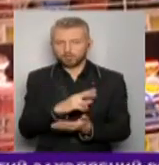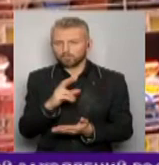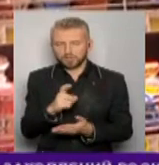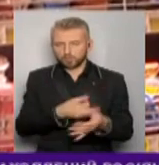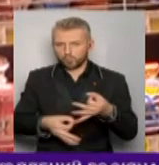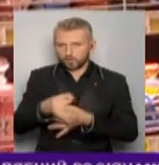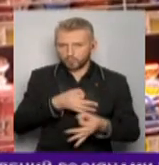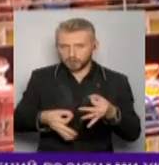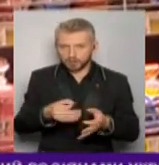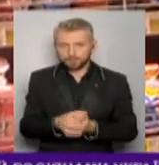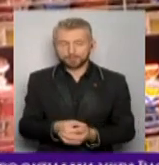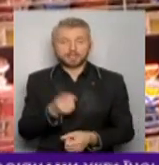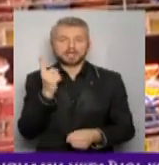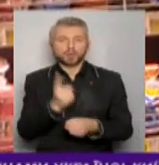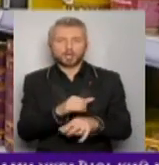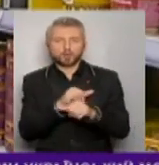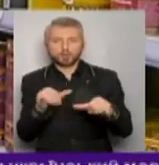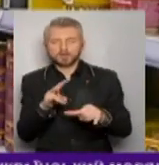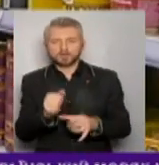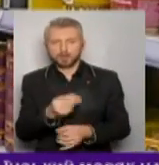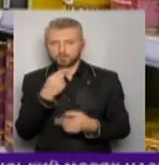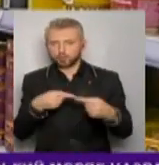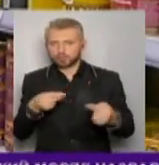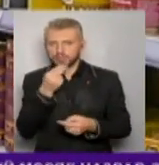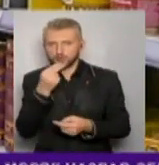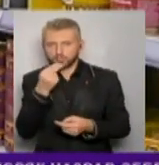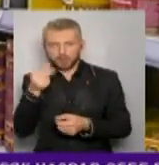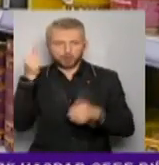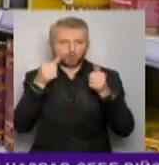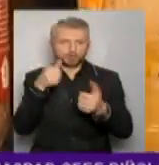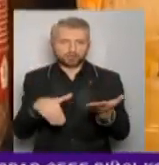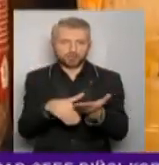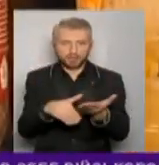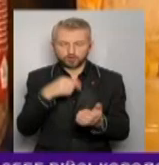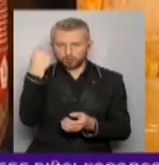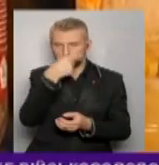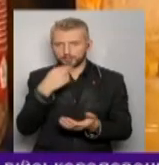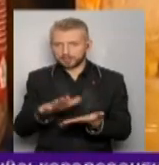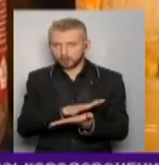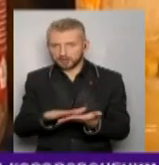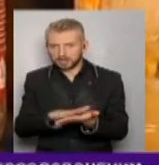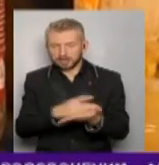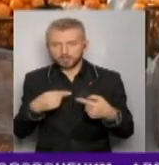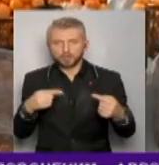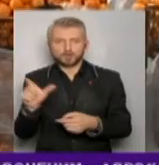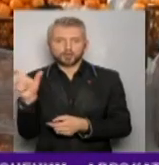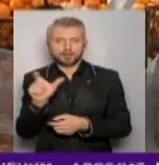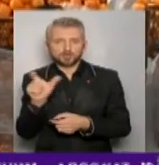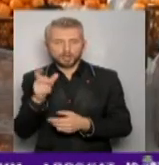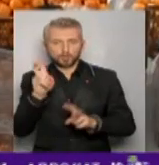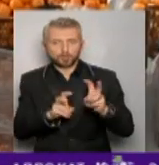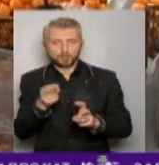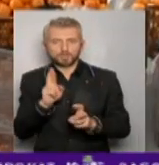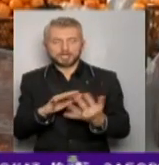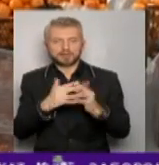обговорення. Нагадаю, заборона поширюється на продукти харчування, косметичні засоби особистої гігієни, продукцію хімічної промисловості для